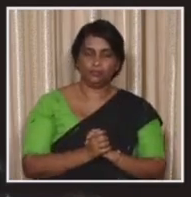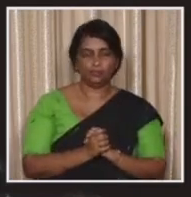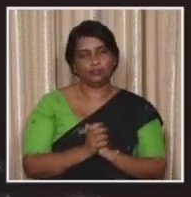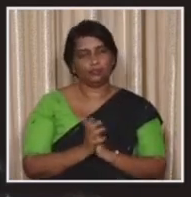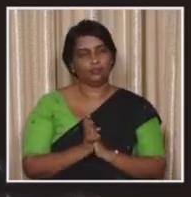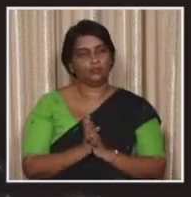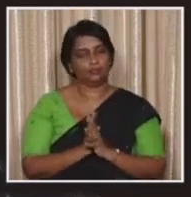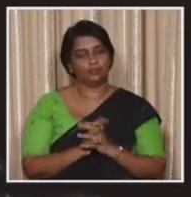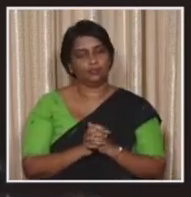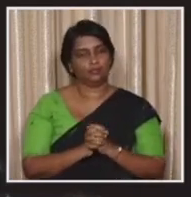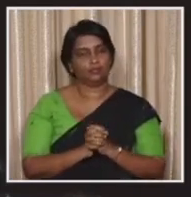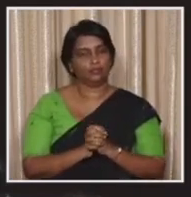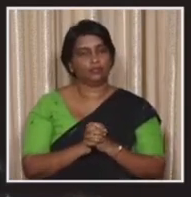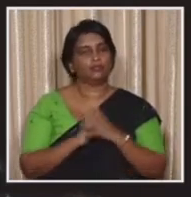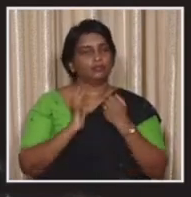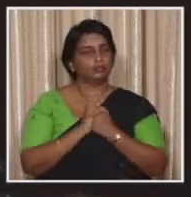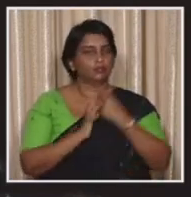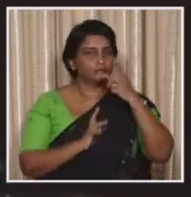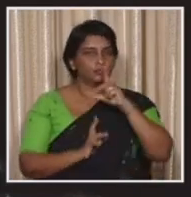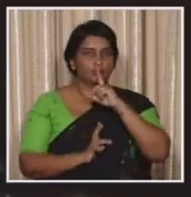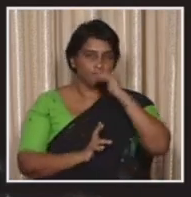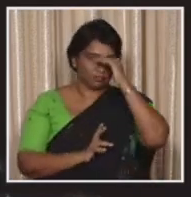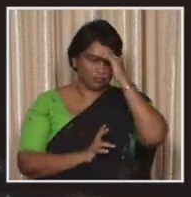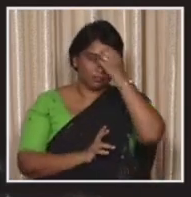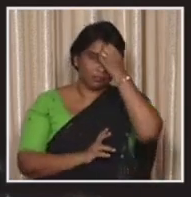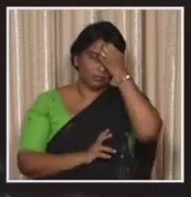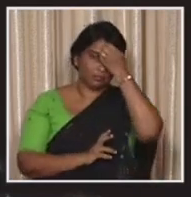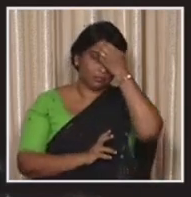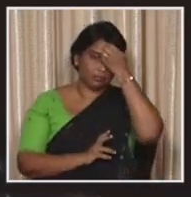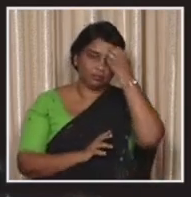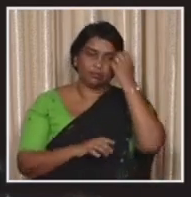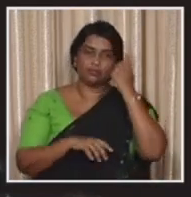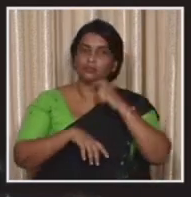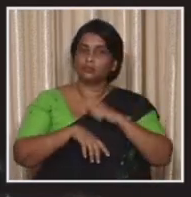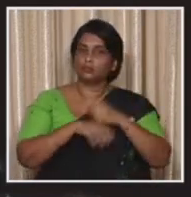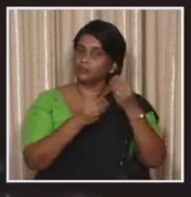ගරු නියෝජ්‍ය කතානායකතුමනි කාලය වෙන් කර දීම පිළිබඳව